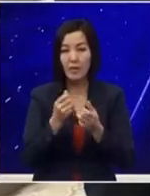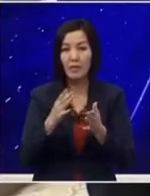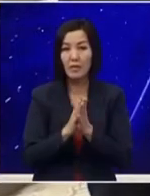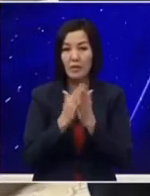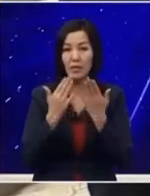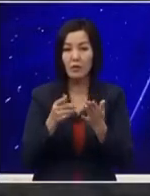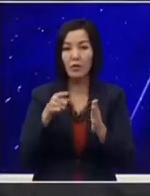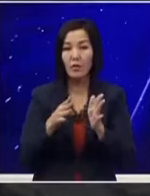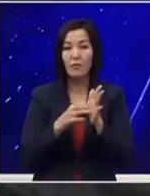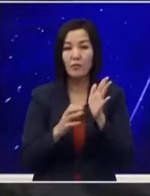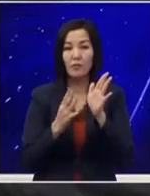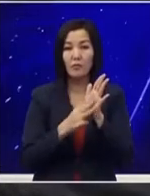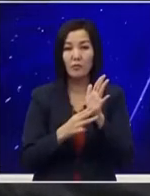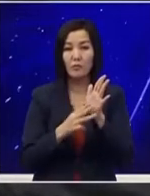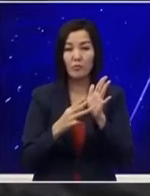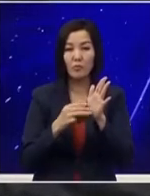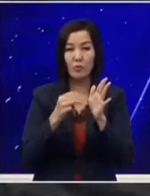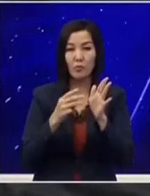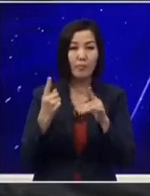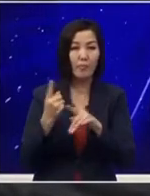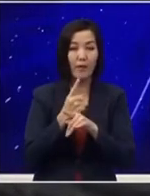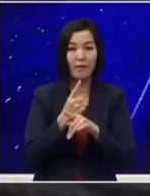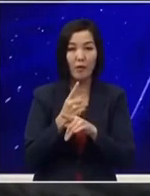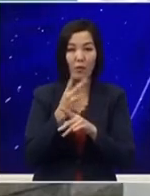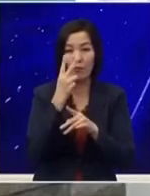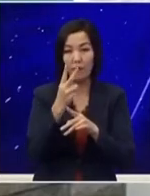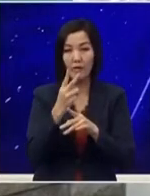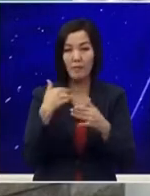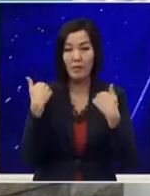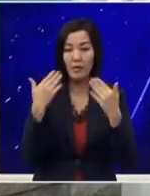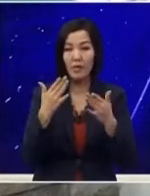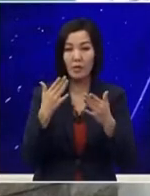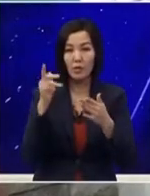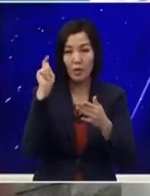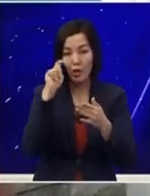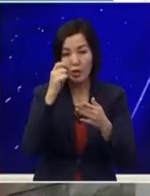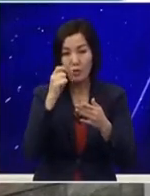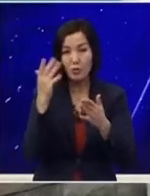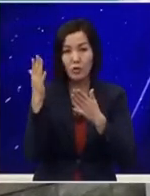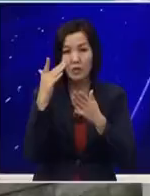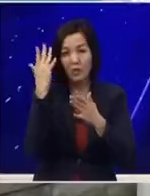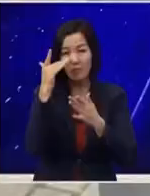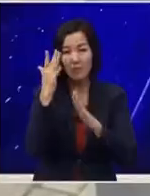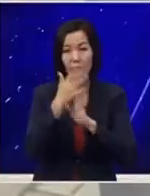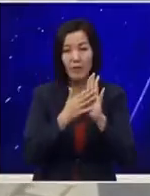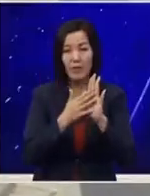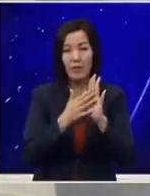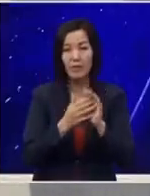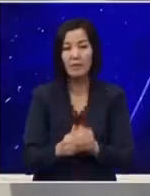Издание 1988 года он видел впервые и обещал предложить изучить писание своим коллегам, если они заинтересуются